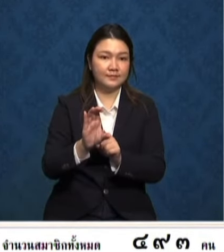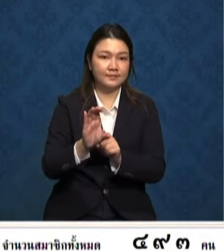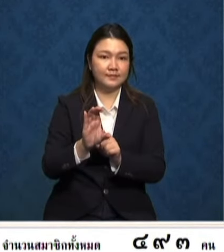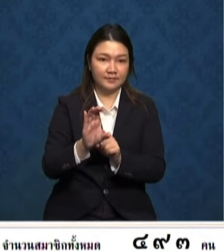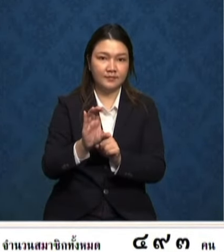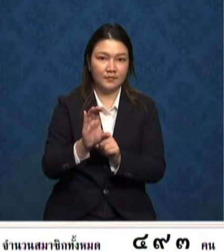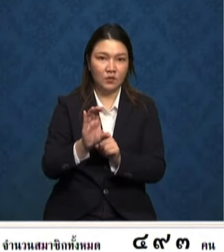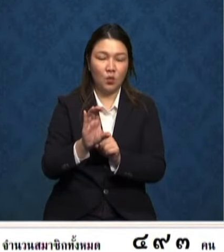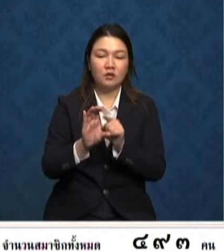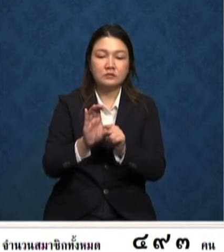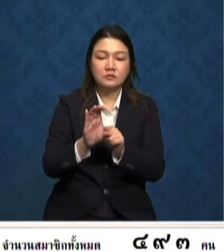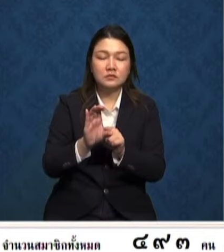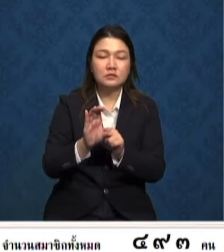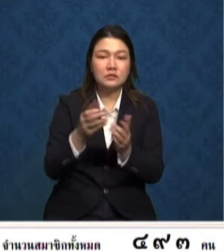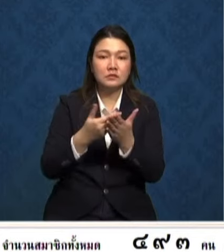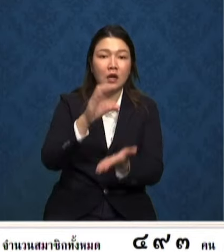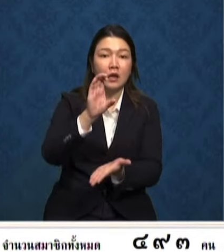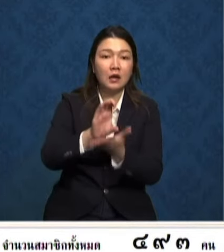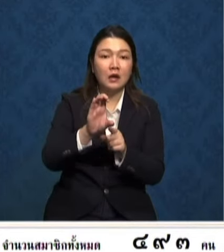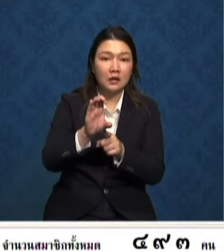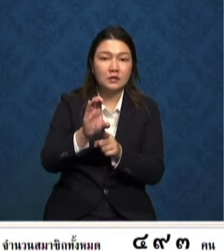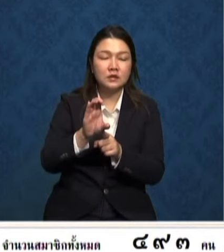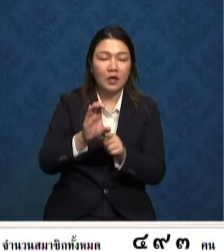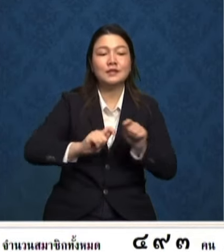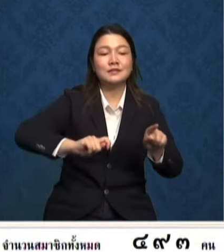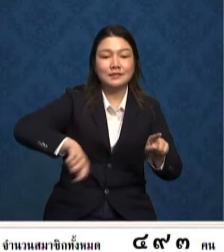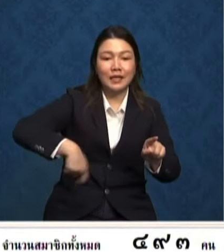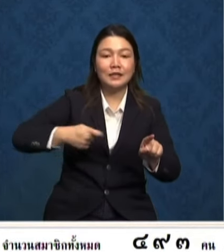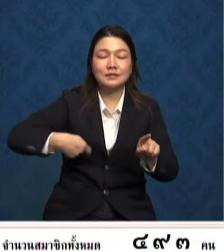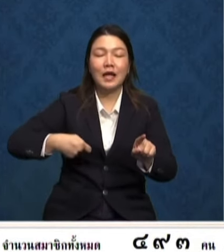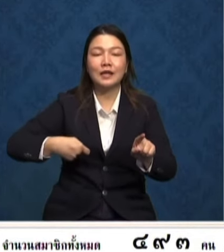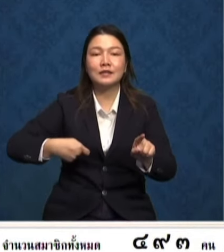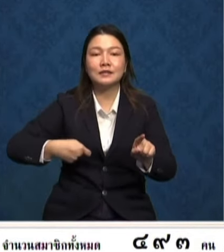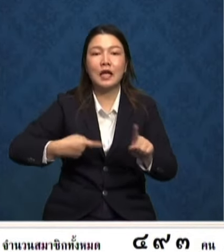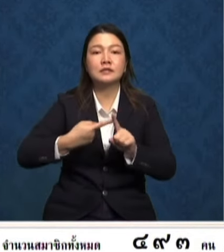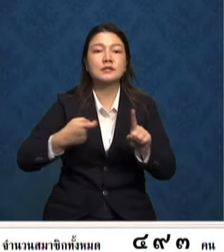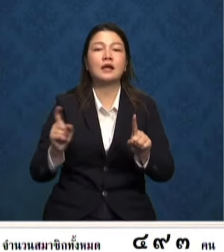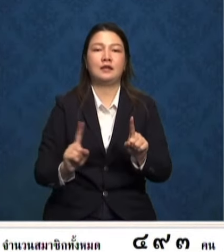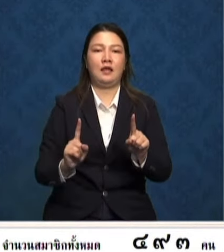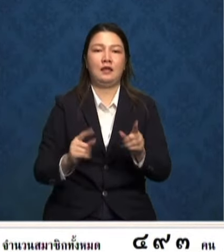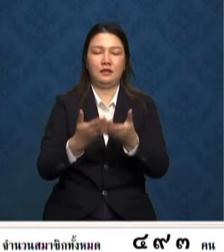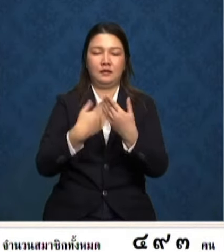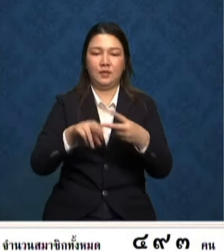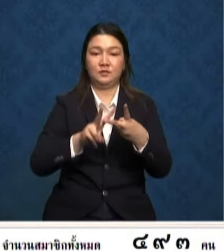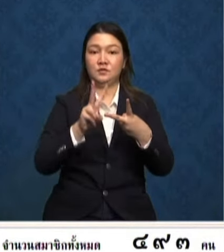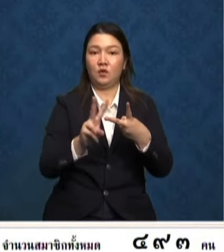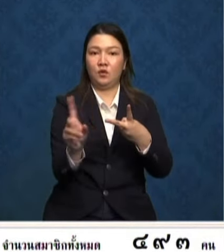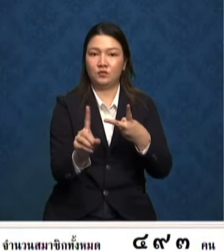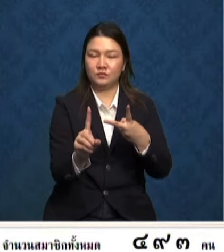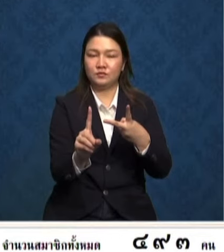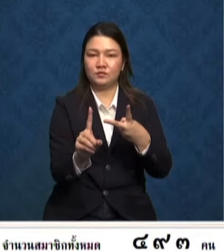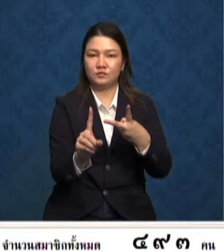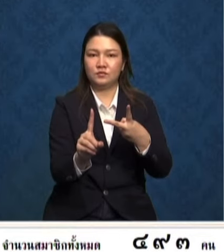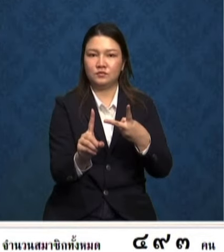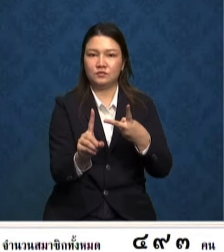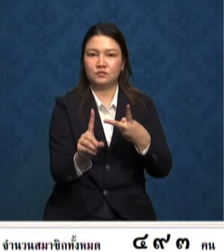ที่ตั้งไว้ว่ามีแหล่งที่มาของรายจ่ายนั้นจากไหนแบบที่สองเป็น